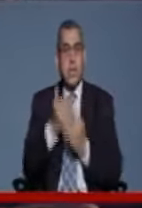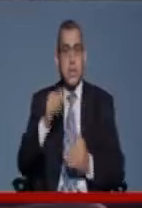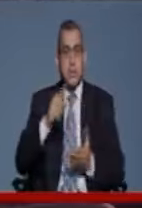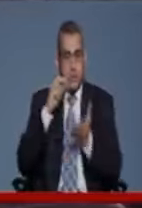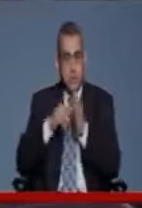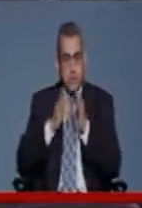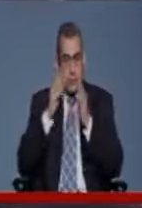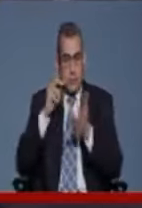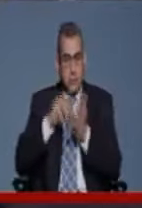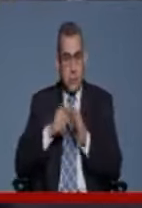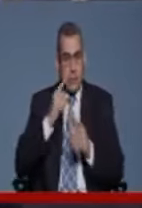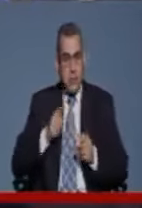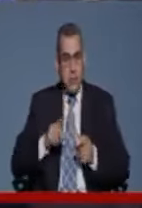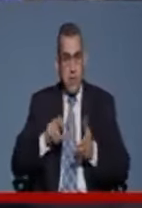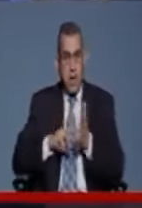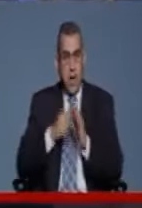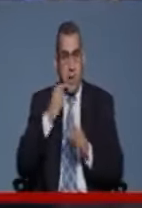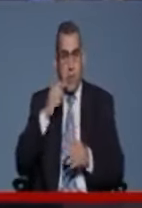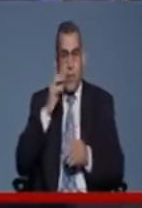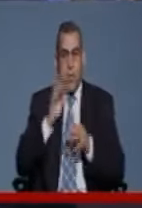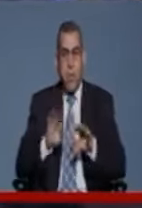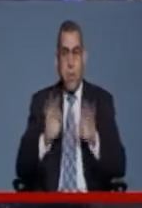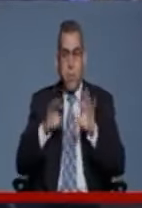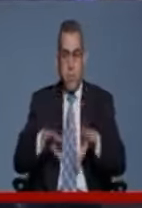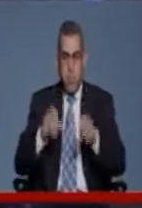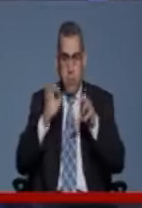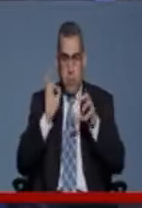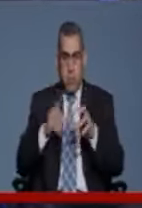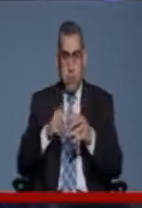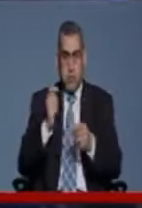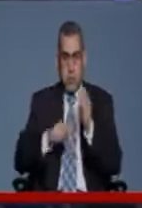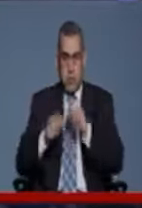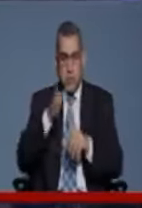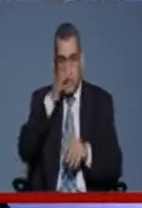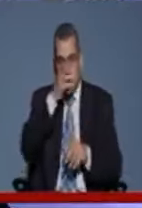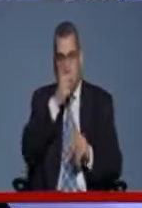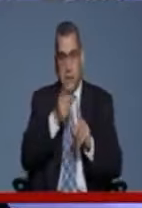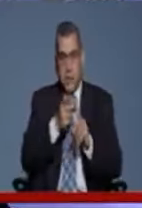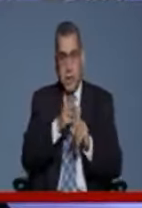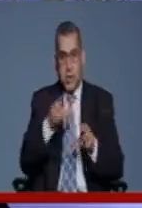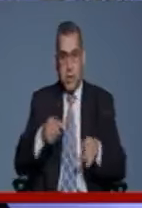محاولات تهريب المواد الخام ومكونات تصنيع المخدرات التخليقية